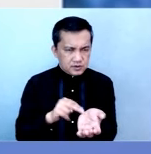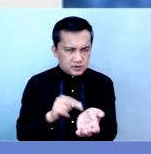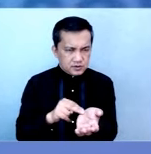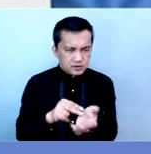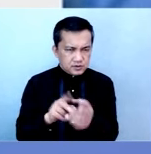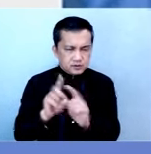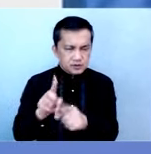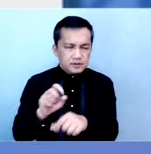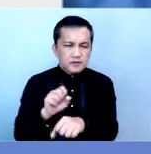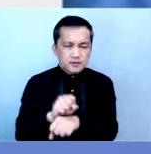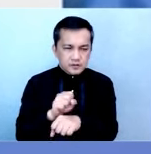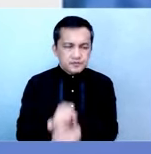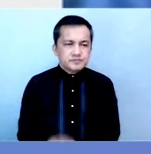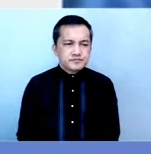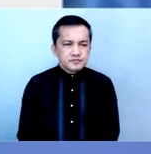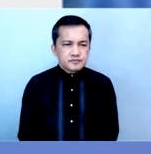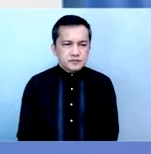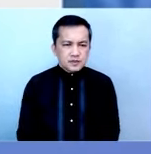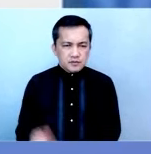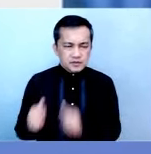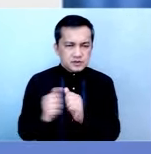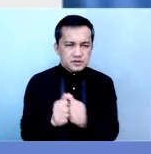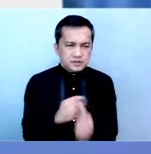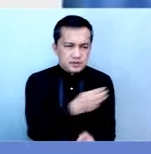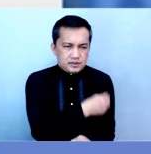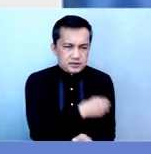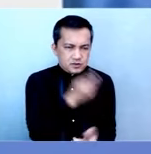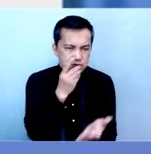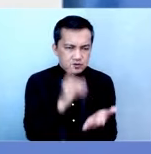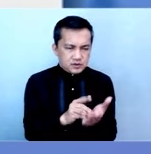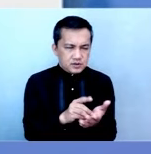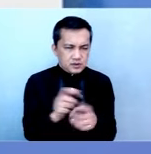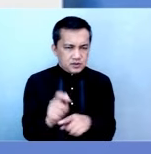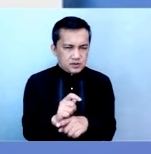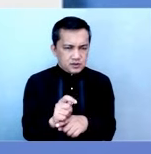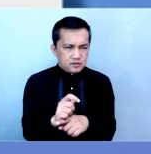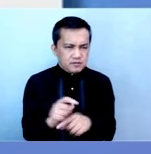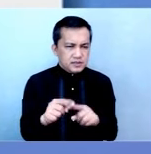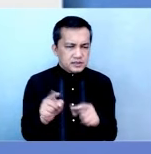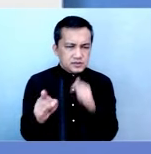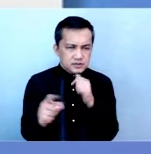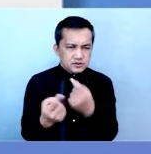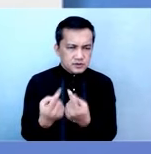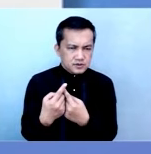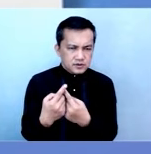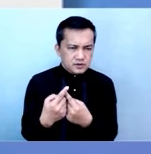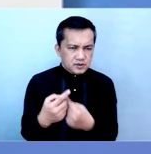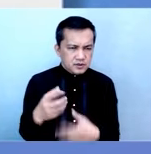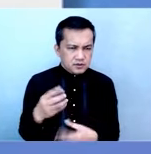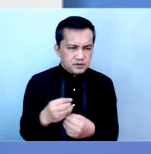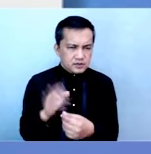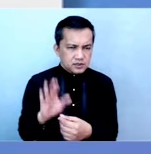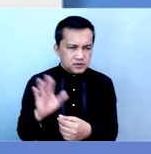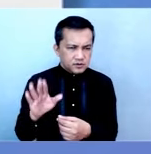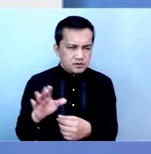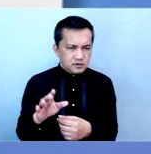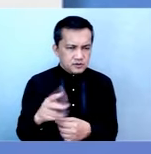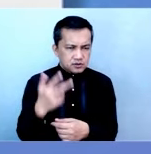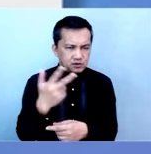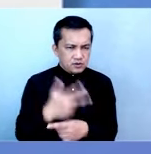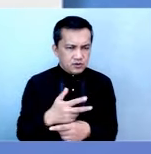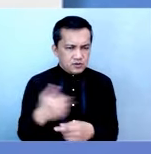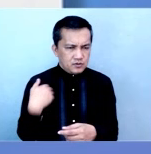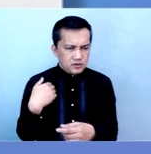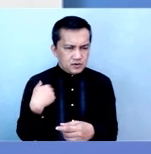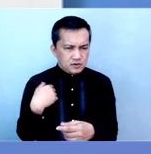makapasok na ako. So pinasama ko naman ang medical documents ko sa trainer, kaso hindi siya sumagot. Eh nag-follow up ako sa kanya at umabot at 3 araw,